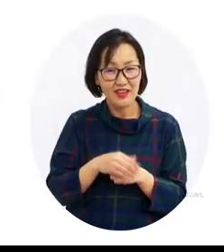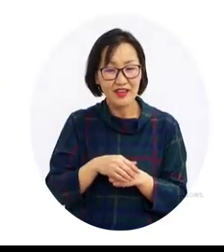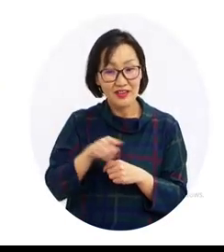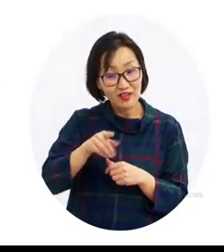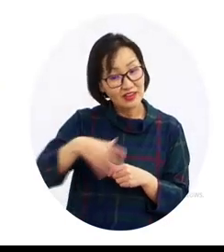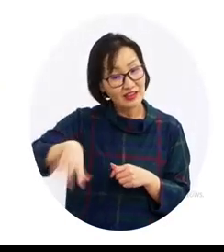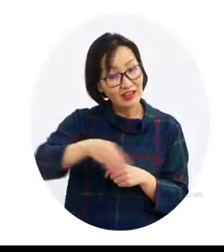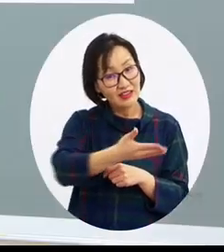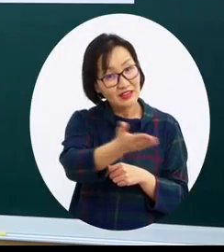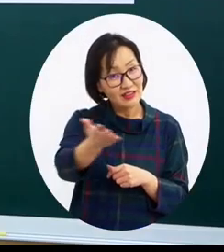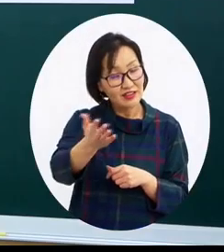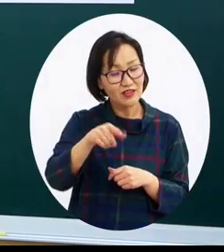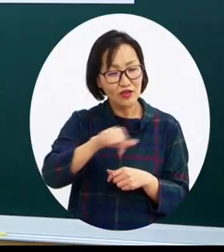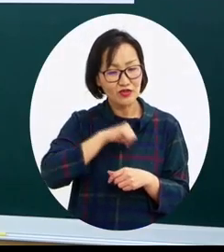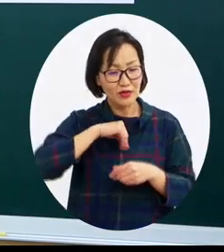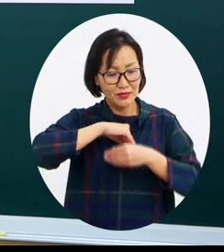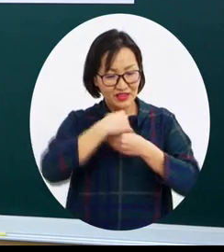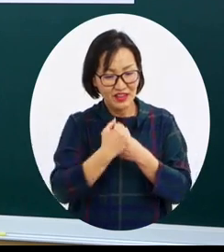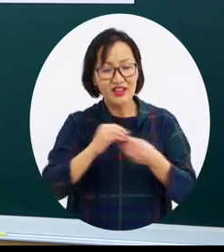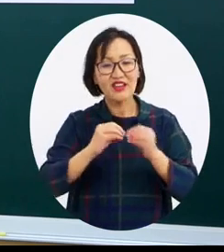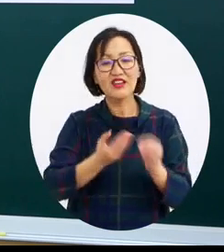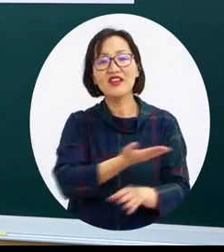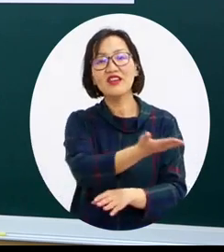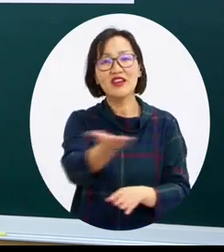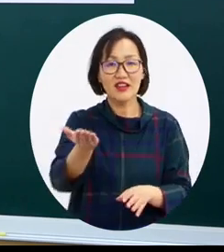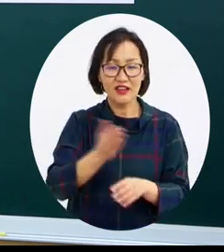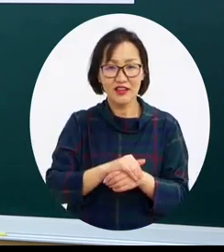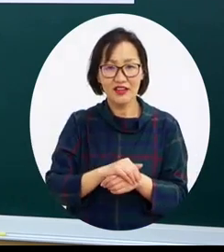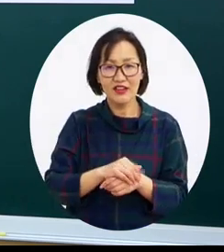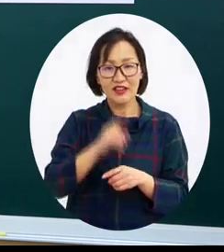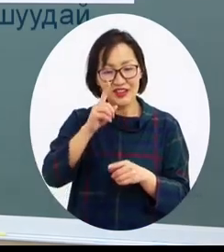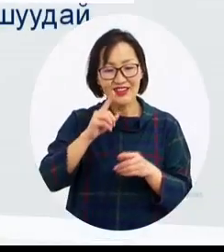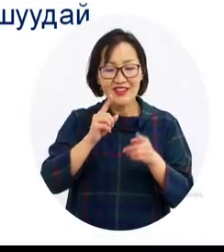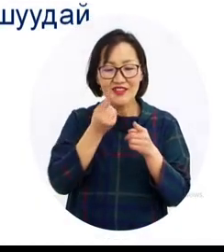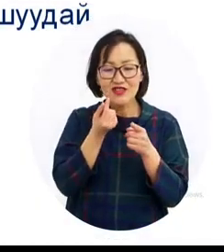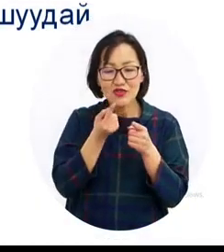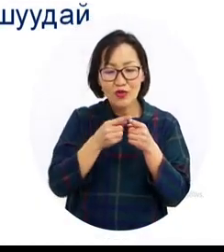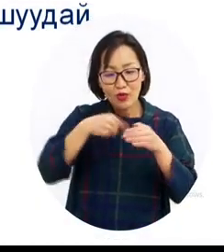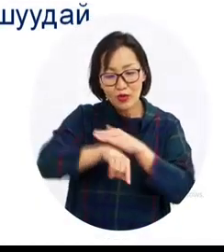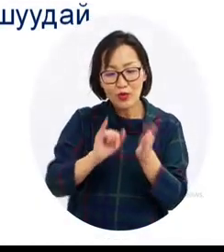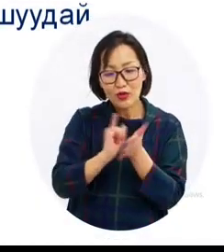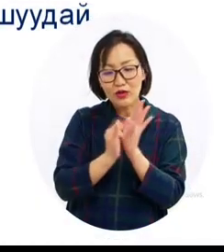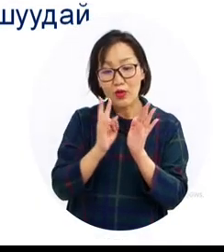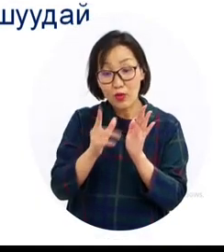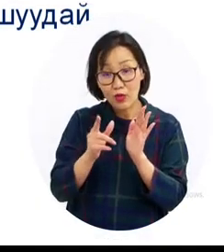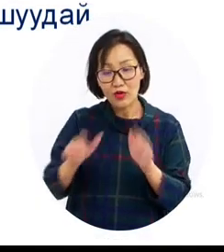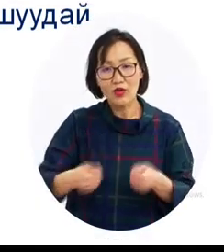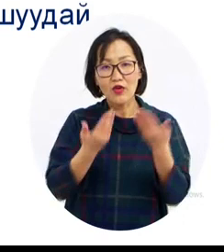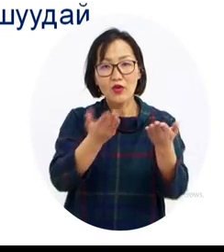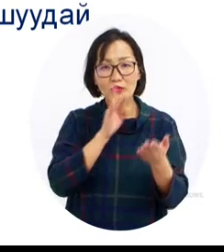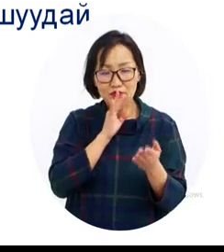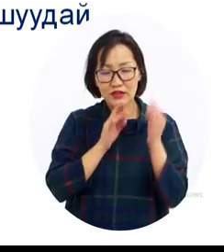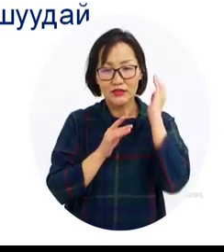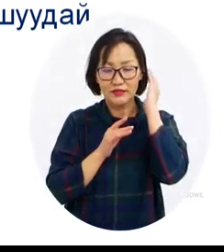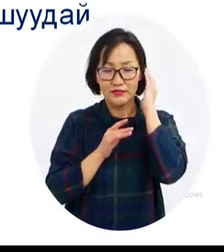Тэгвэл одоо та нарт багш нь өөртөө бие даан хийгэрээгээд хэдэн хилц утгатай үгсийг олсон байгаа.